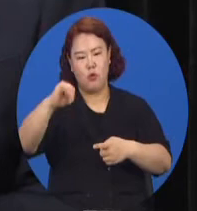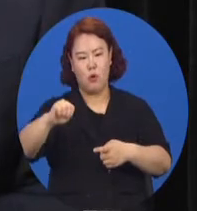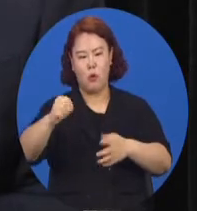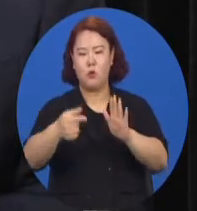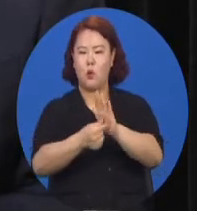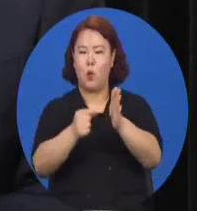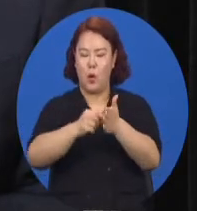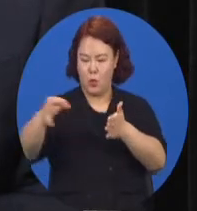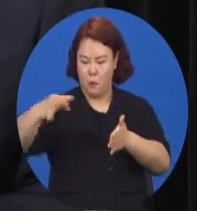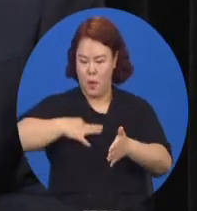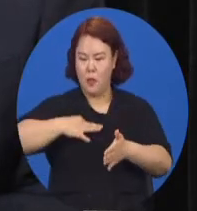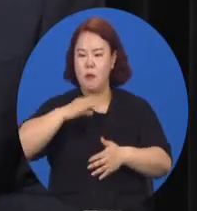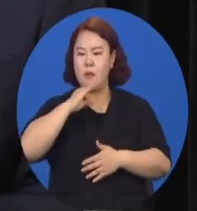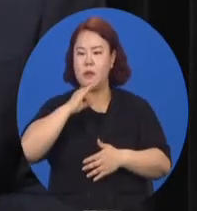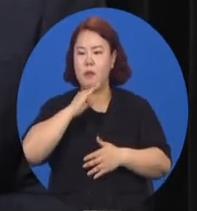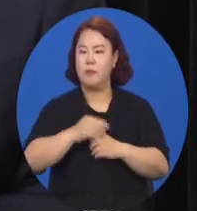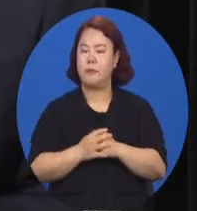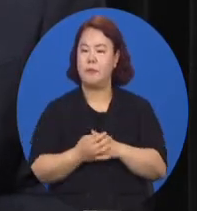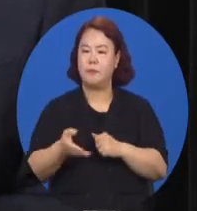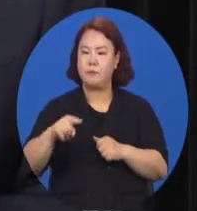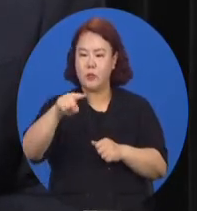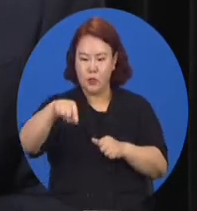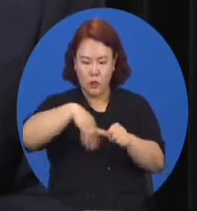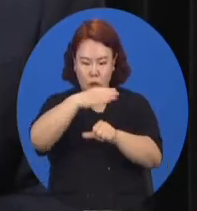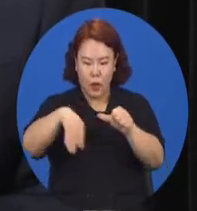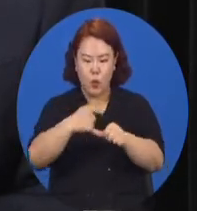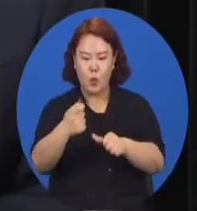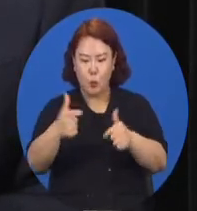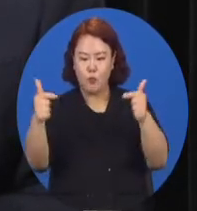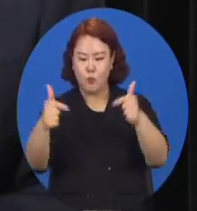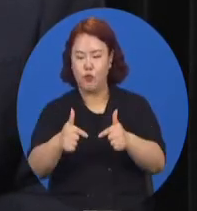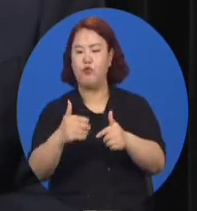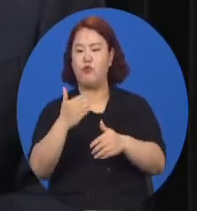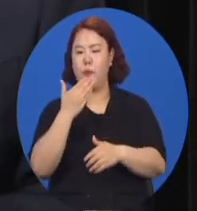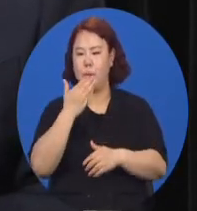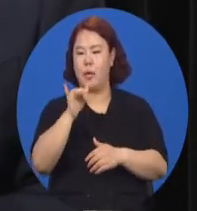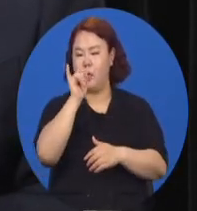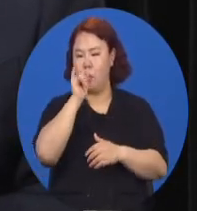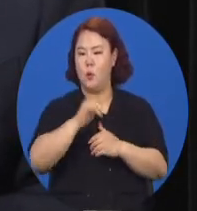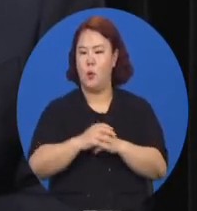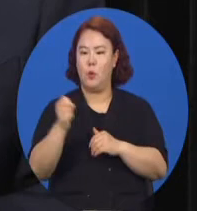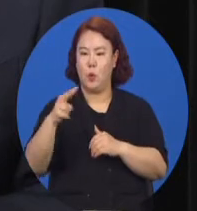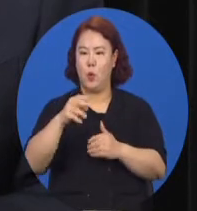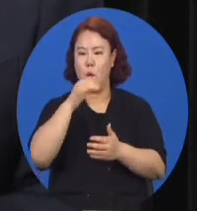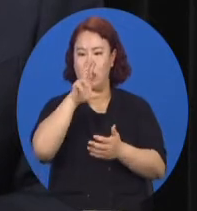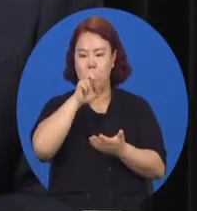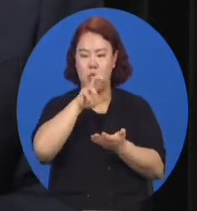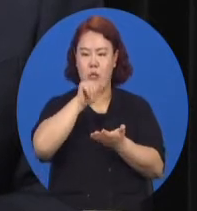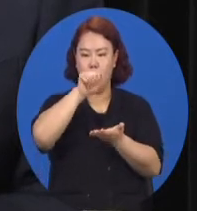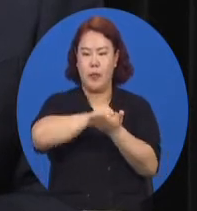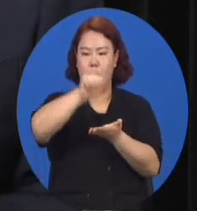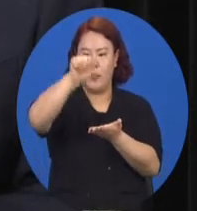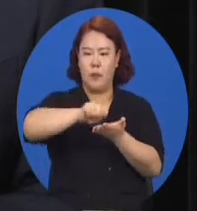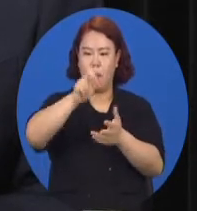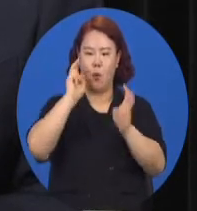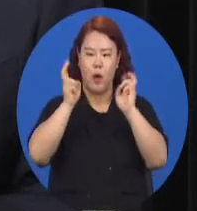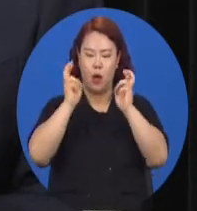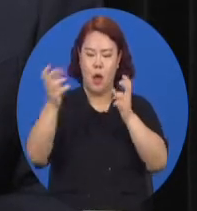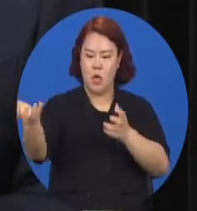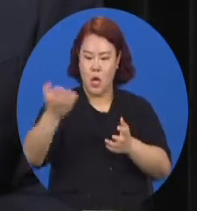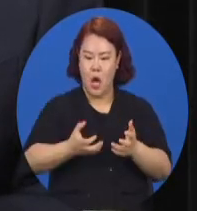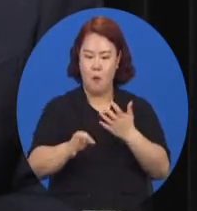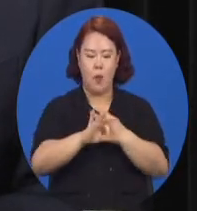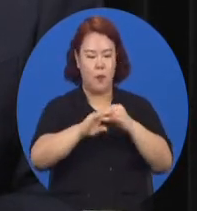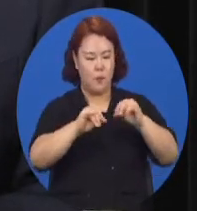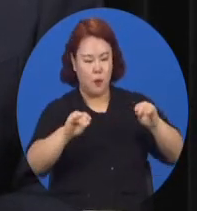우리가 돈을 받고 있는 겁니다. 이런 부분도 좀 감해주고 또 시멘트 본사가 유치될 경우에 부지도 우리가